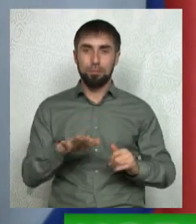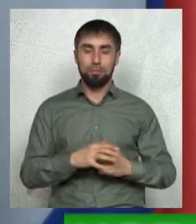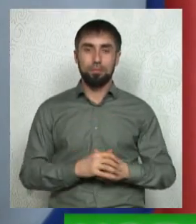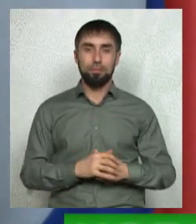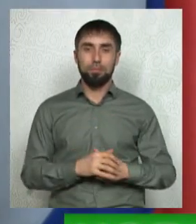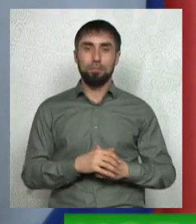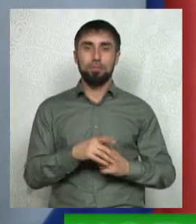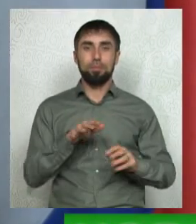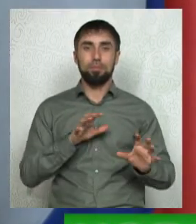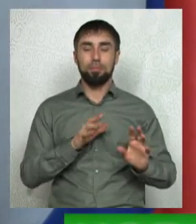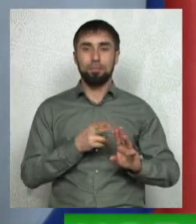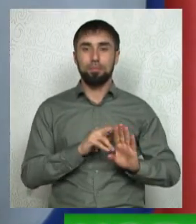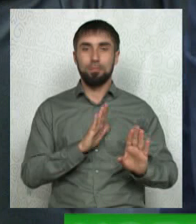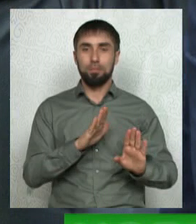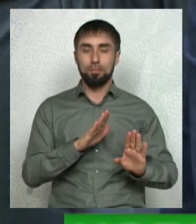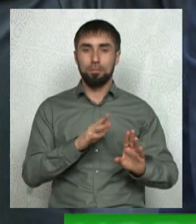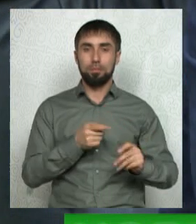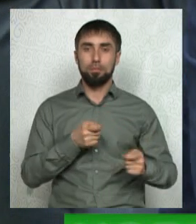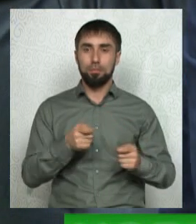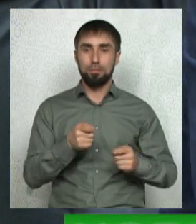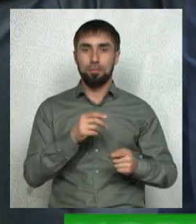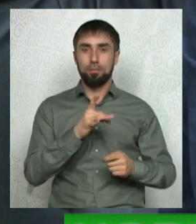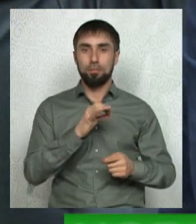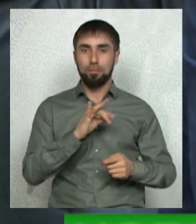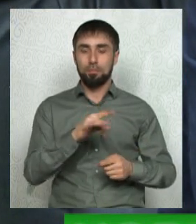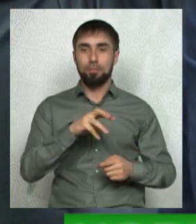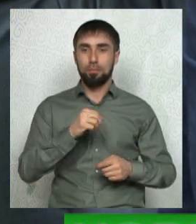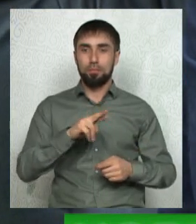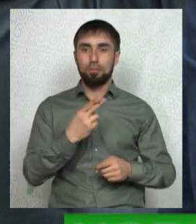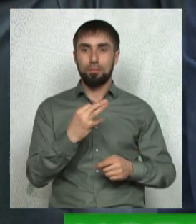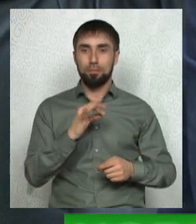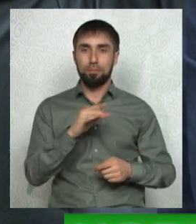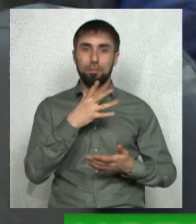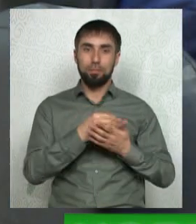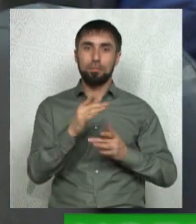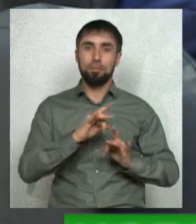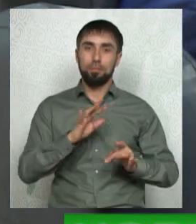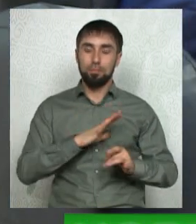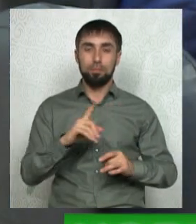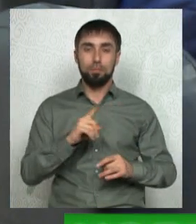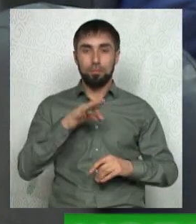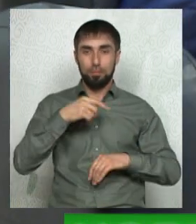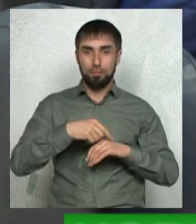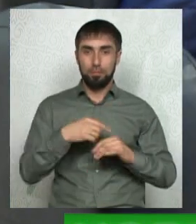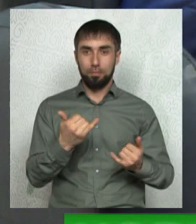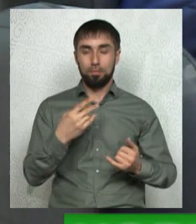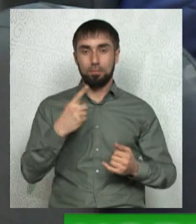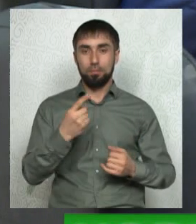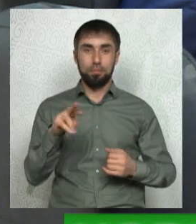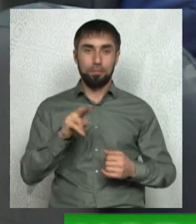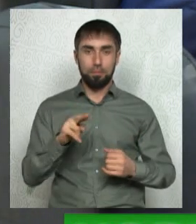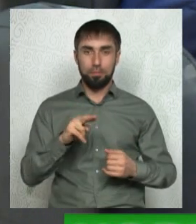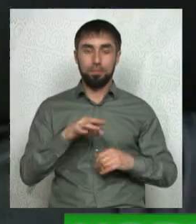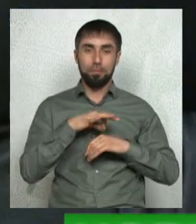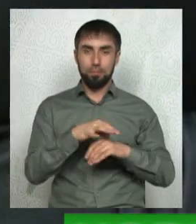коронавируса. Заместитель руководителя Роспотребнадзора Республики Майя Целоева в своем докладе отметила, что по состоянию на 21